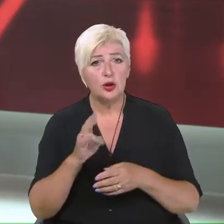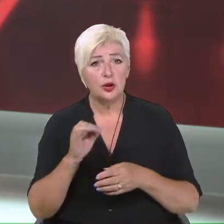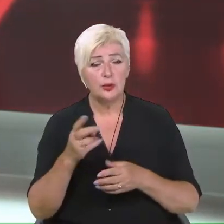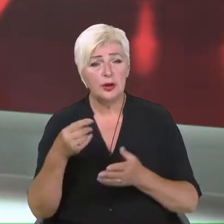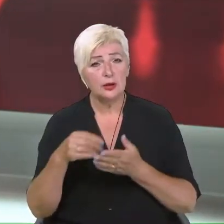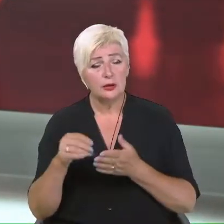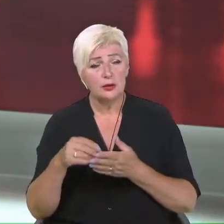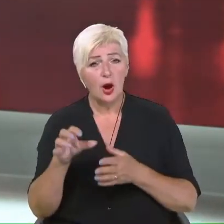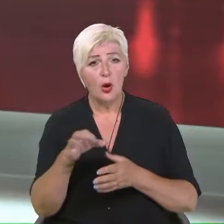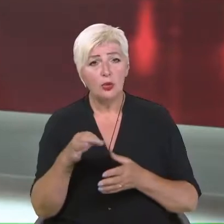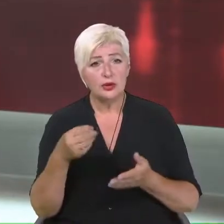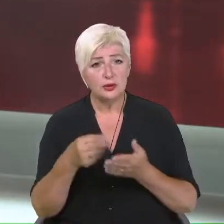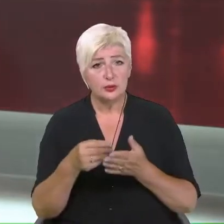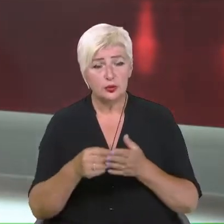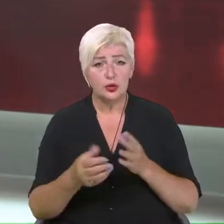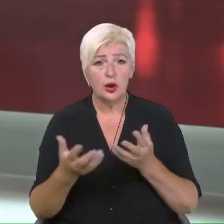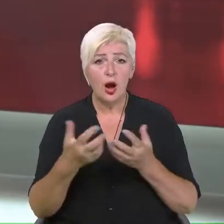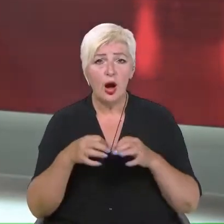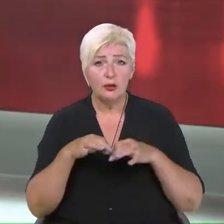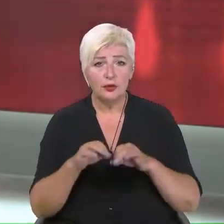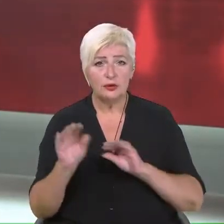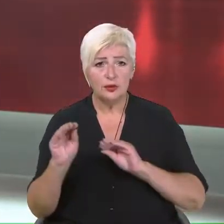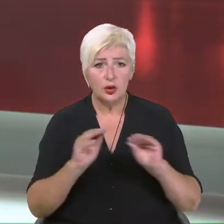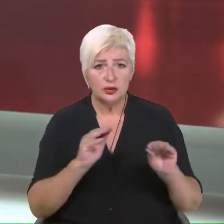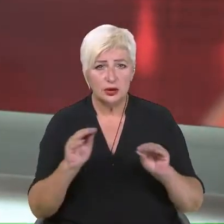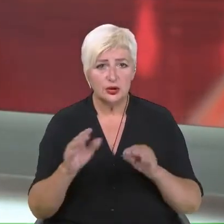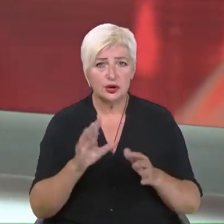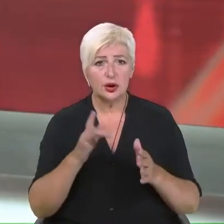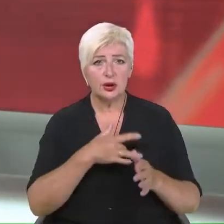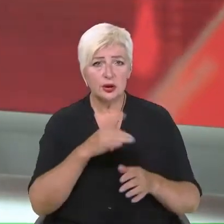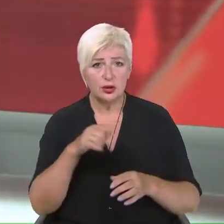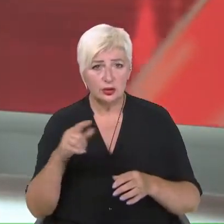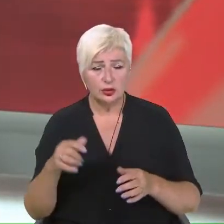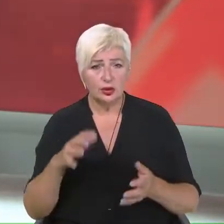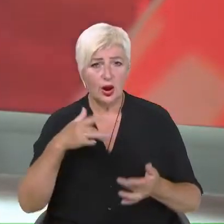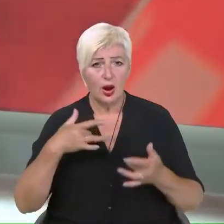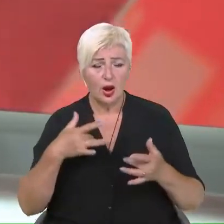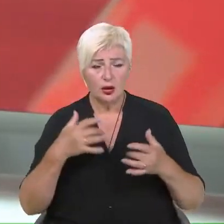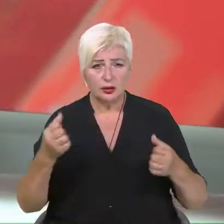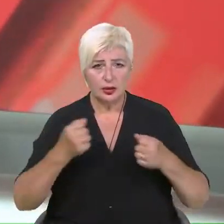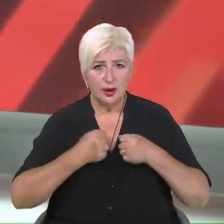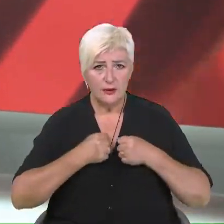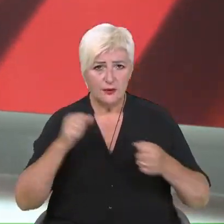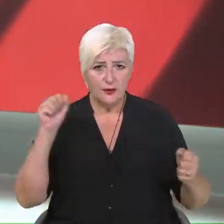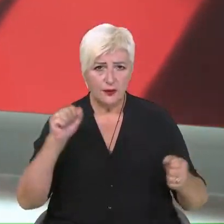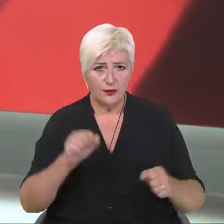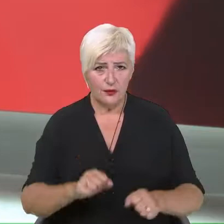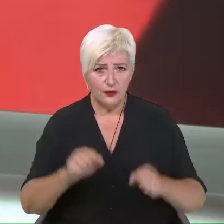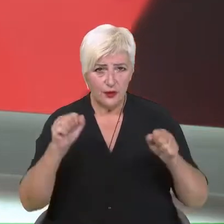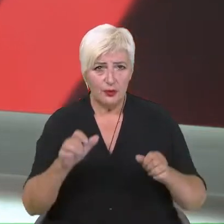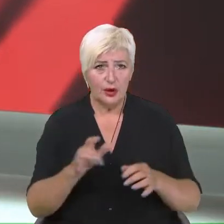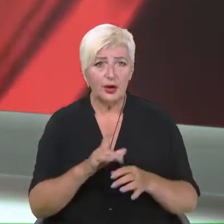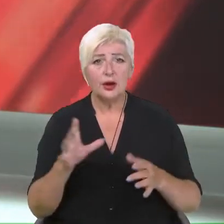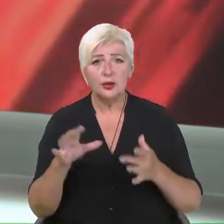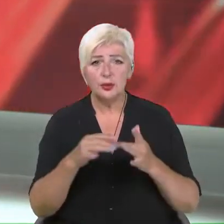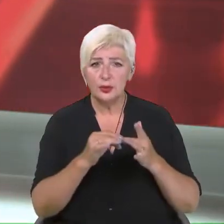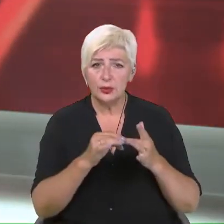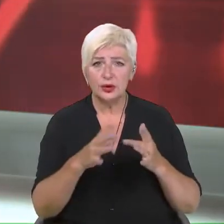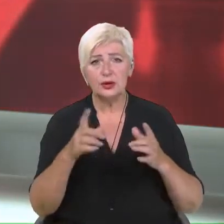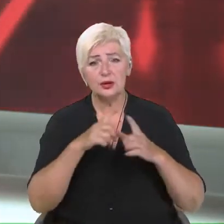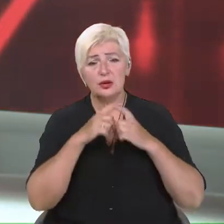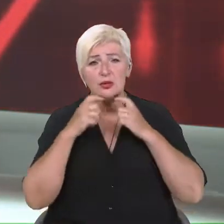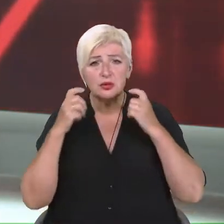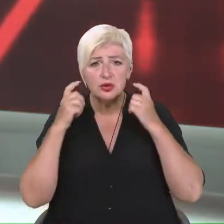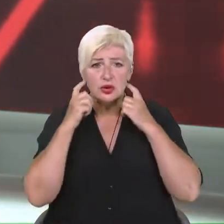коштом. Автівки оснащені кардіографом, дефібрилятором та монітором пацієнта. Є пульсоксиметр, шийні комірці,